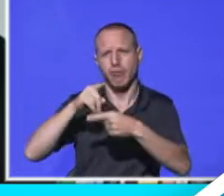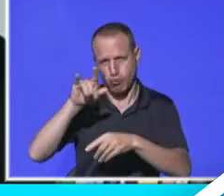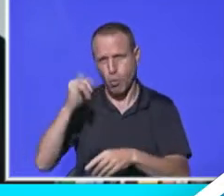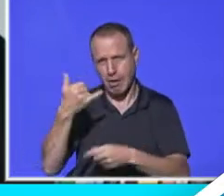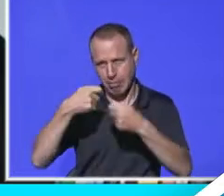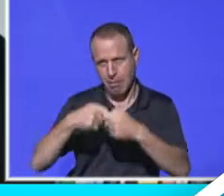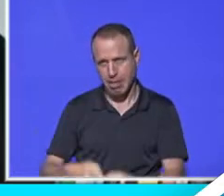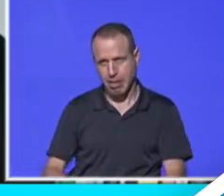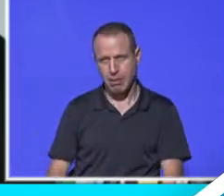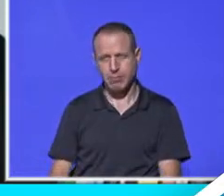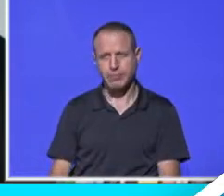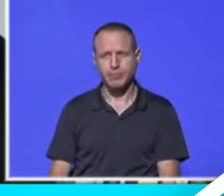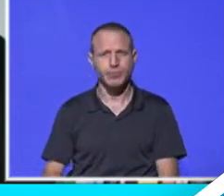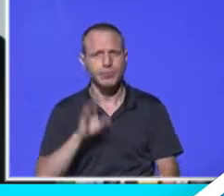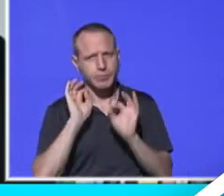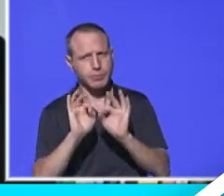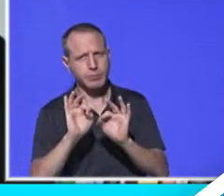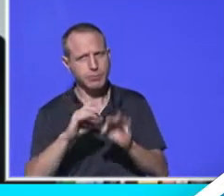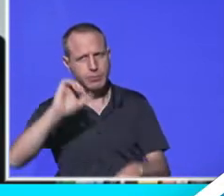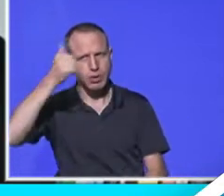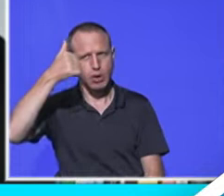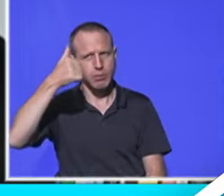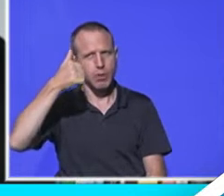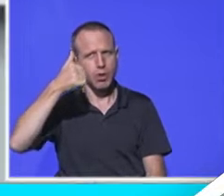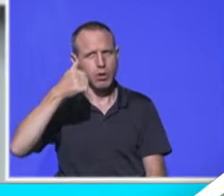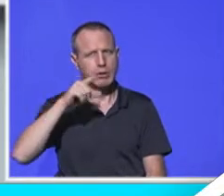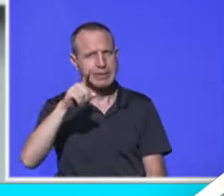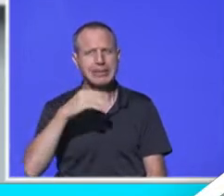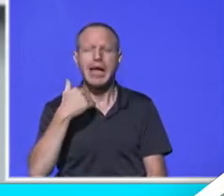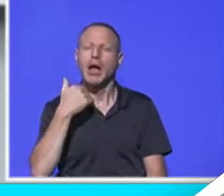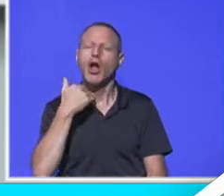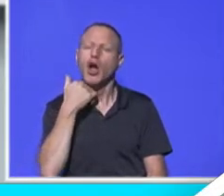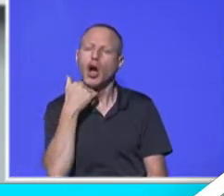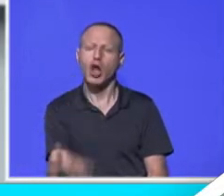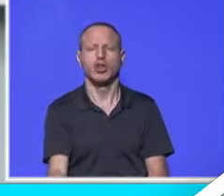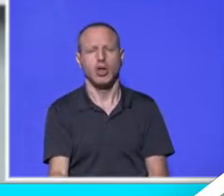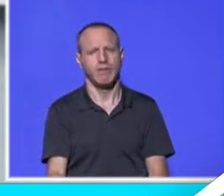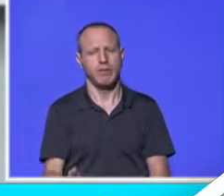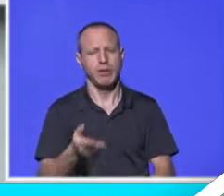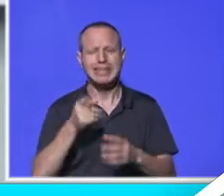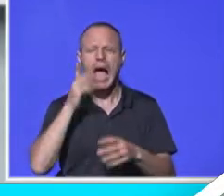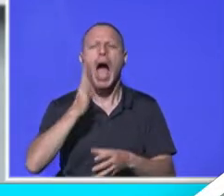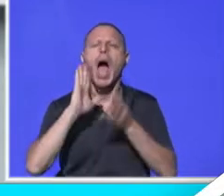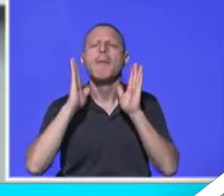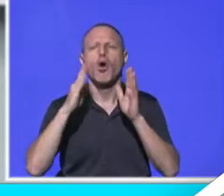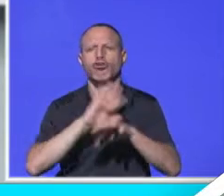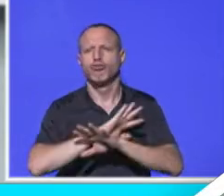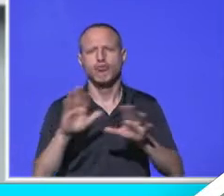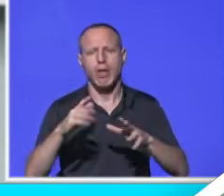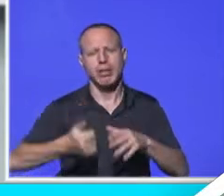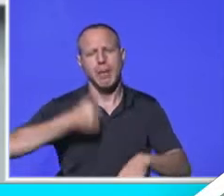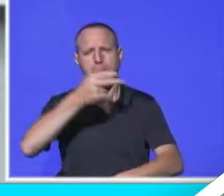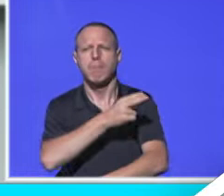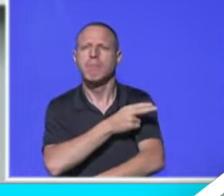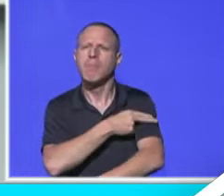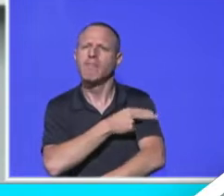ימנה? טוב, אז קודם כל זה רע מאוד שאין מפכ"ל קבוע. את יודעת איך נתניהו